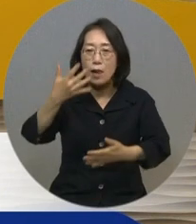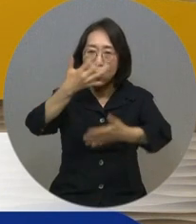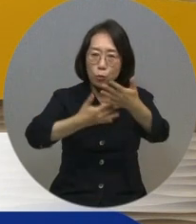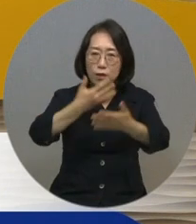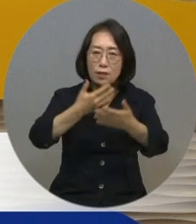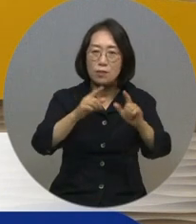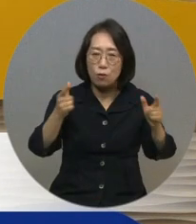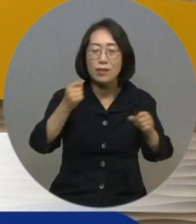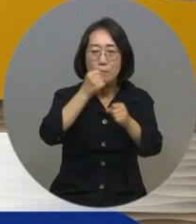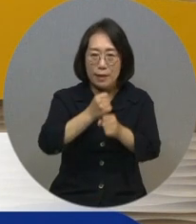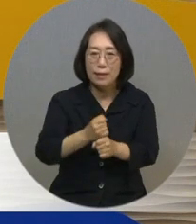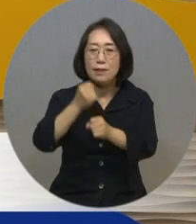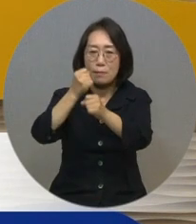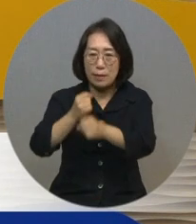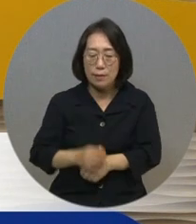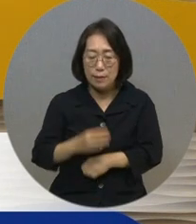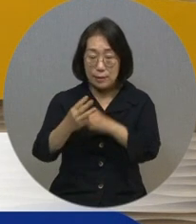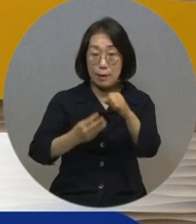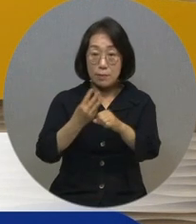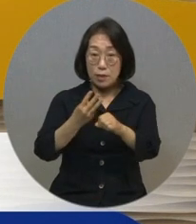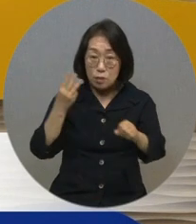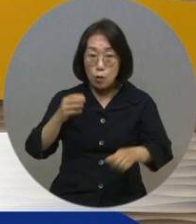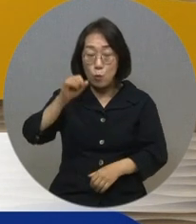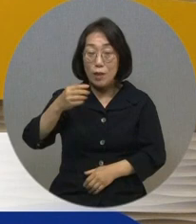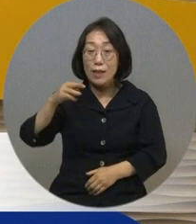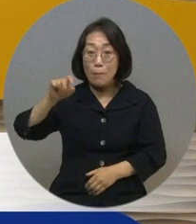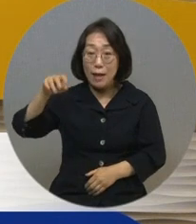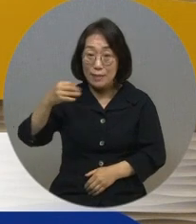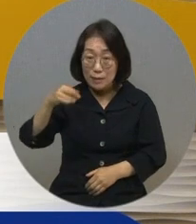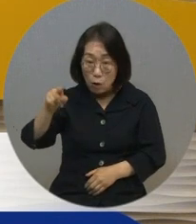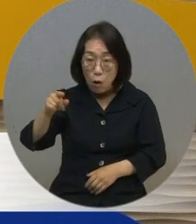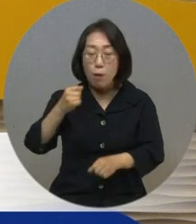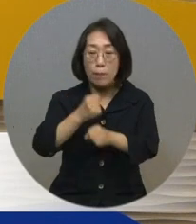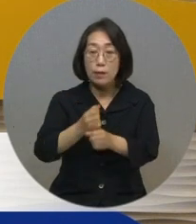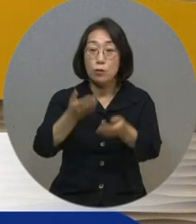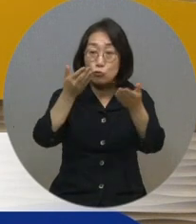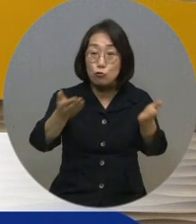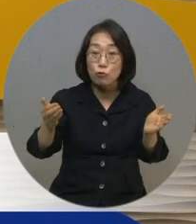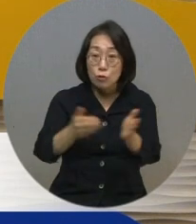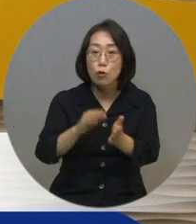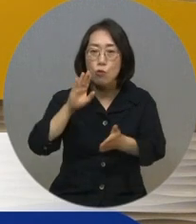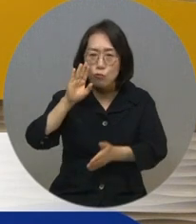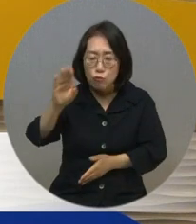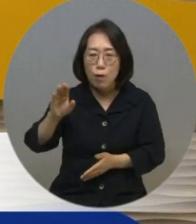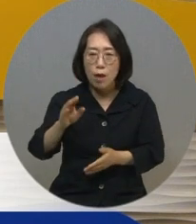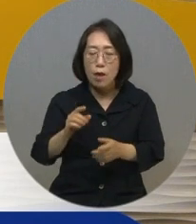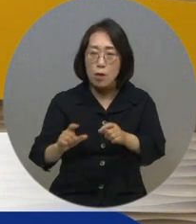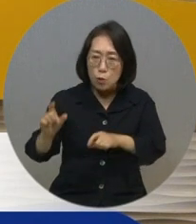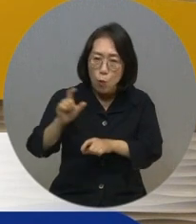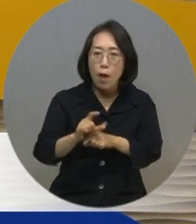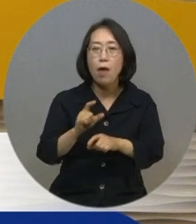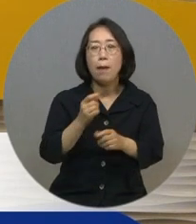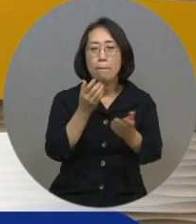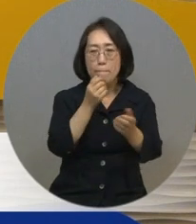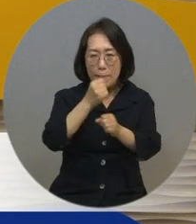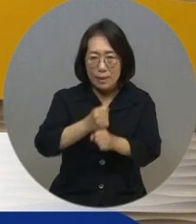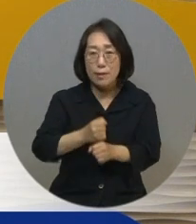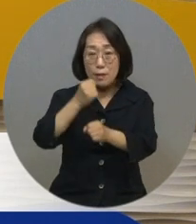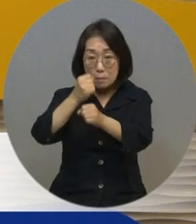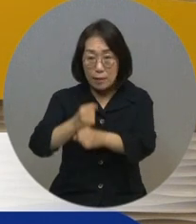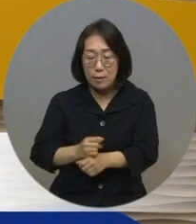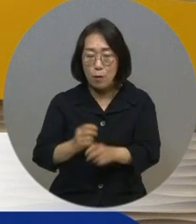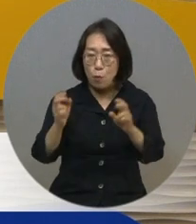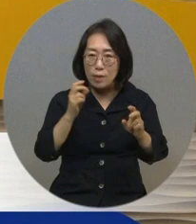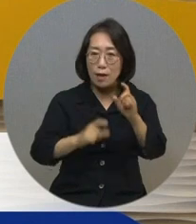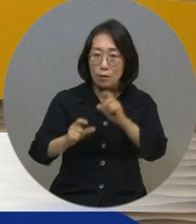있는데요. 3년 전에 저희가 휠마스터 콘텐츠를 만든 이후로도요. 다양한 콘텐츠를 만들고 있고 회사도 많이